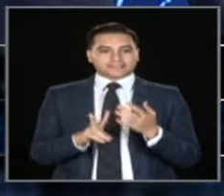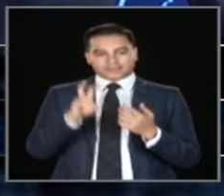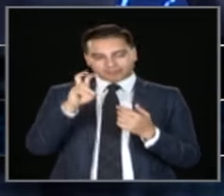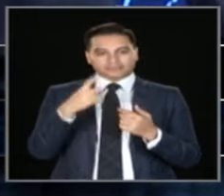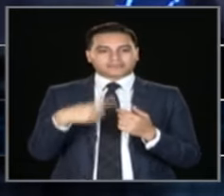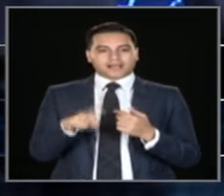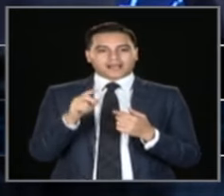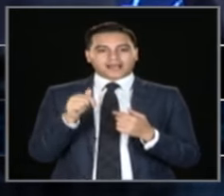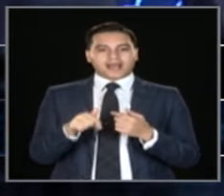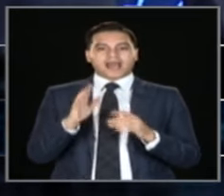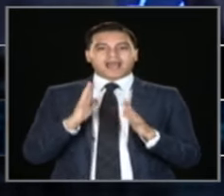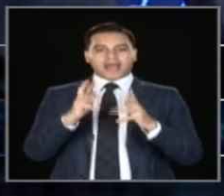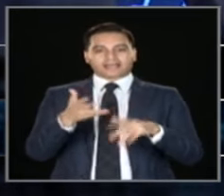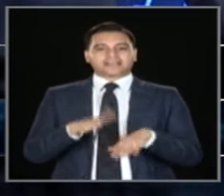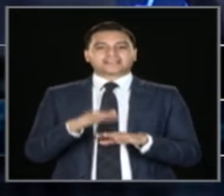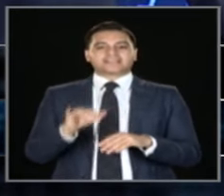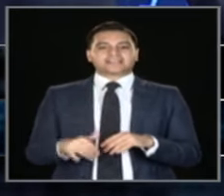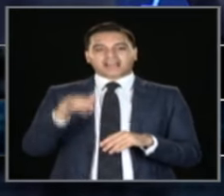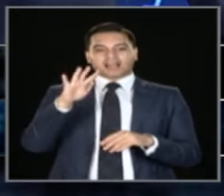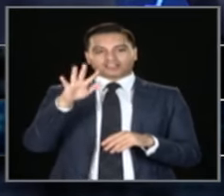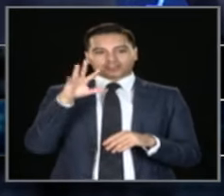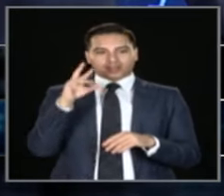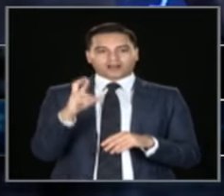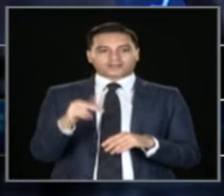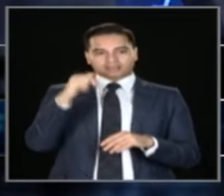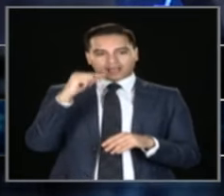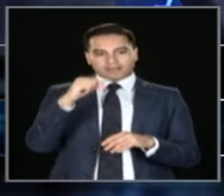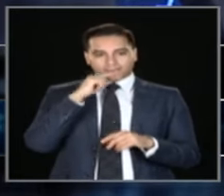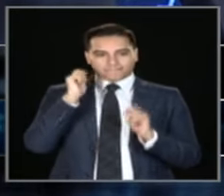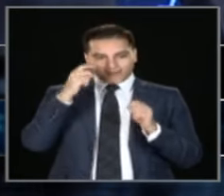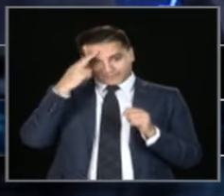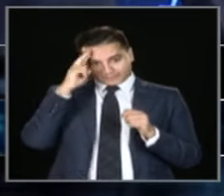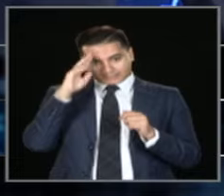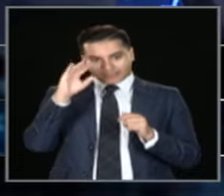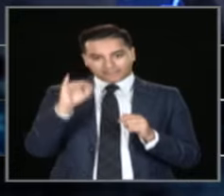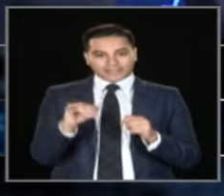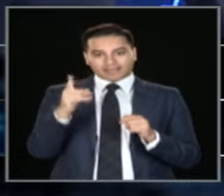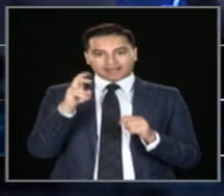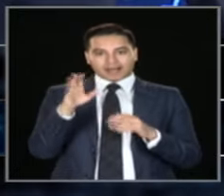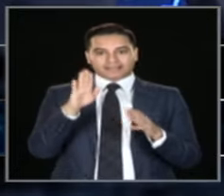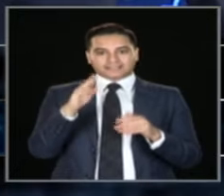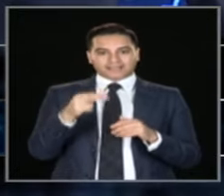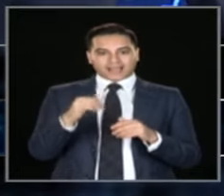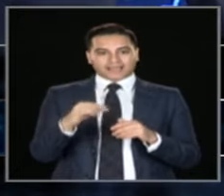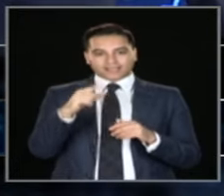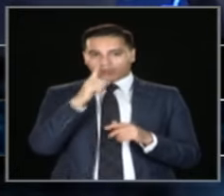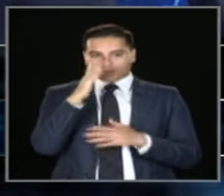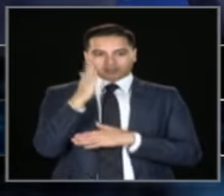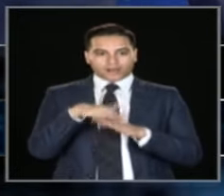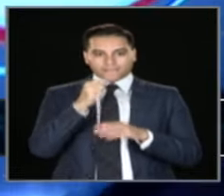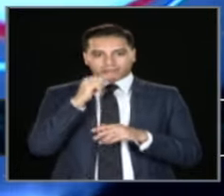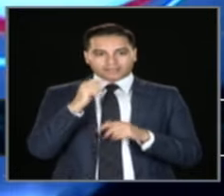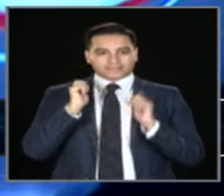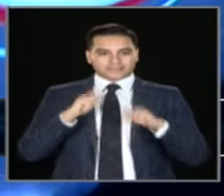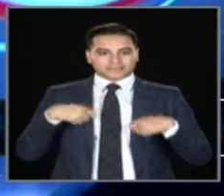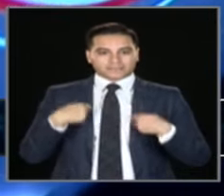70. صح. احكي يا شهرزاد هي أغنية المطربة مغربية، فمن هي؟ سمير سعيد. صح. ما هي اللغة الرسمية لدولة البرازيل؟